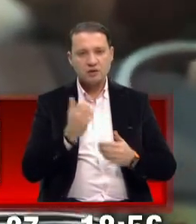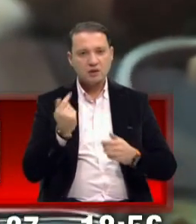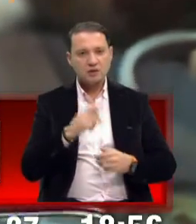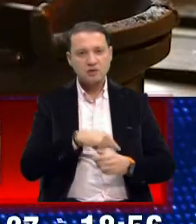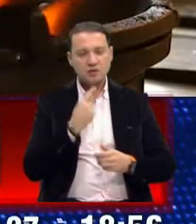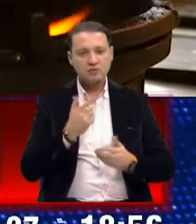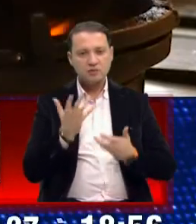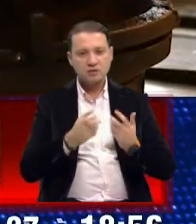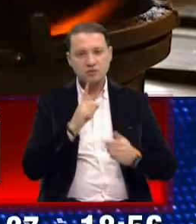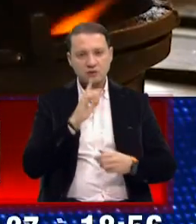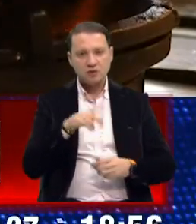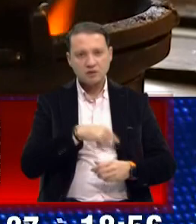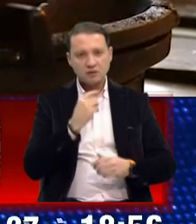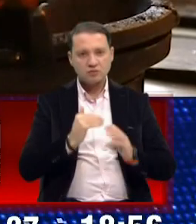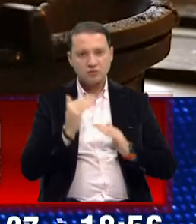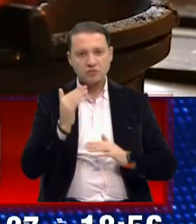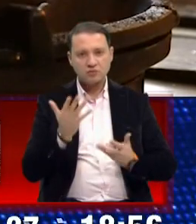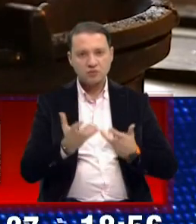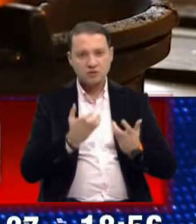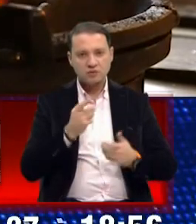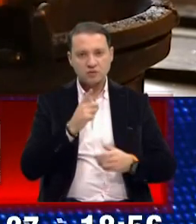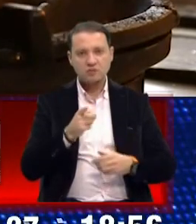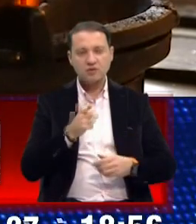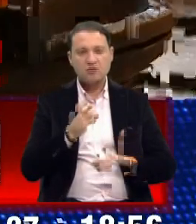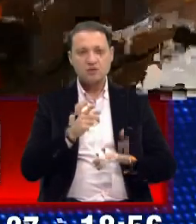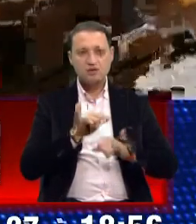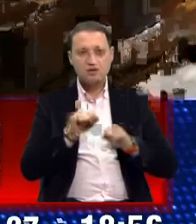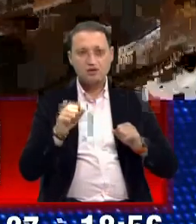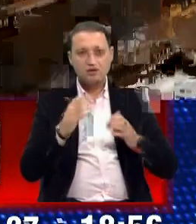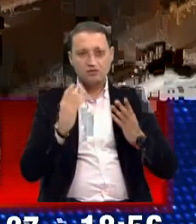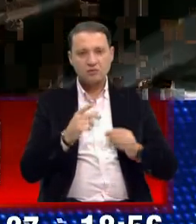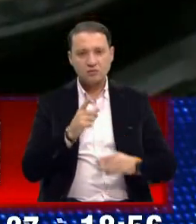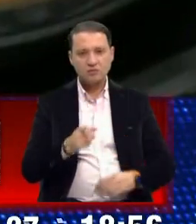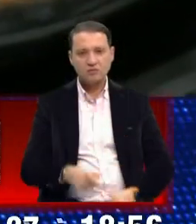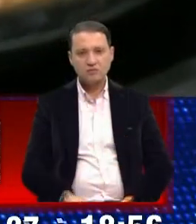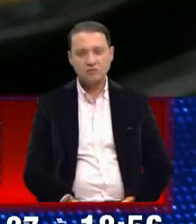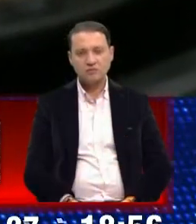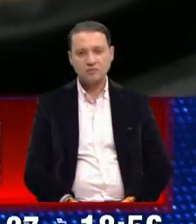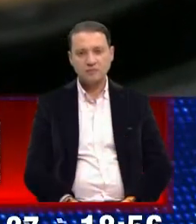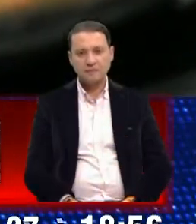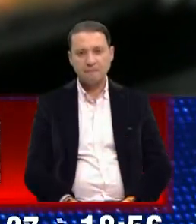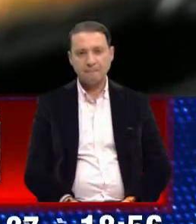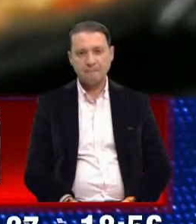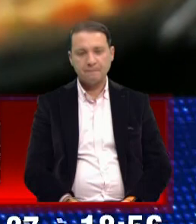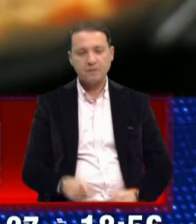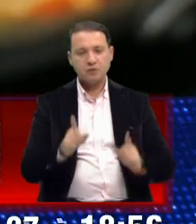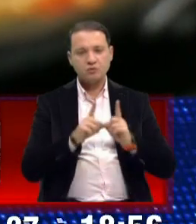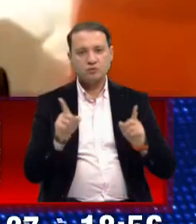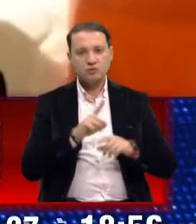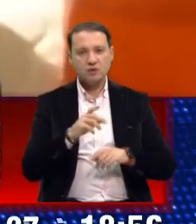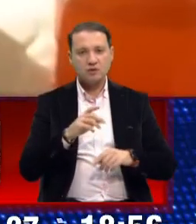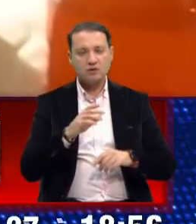pişiriyoruz 150 derecenin üstünde pişirdiğimiz zaman zararlı maddelerin oluşma ihtimali artıyor uzun süre